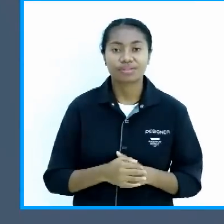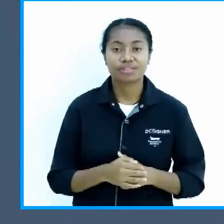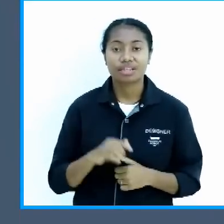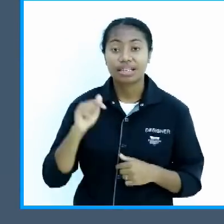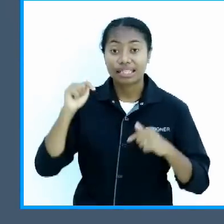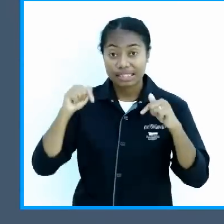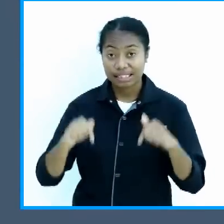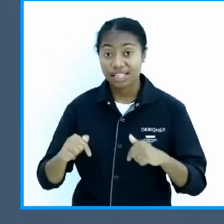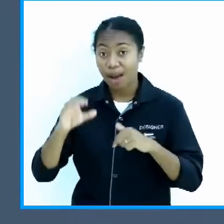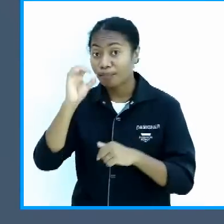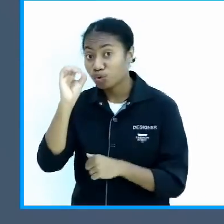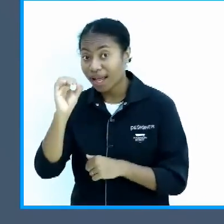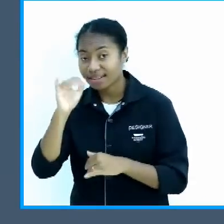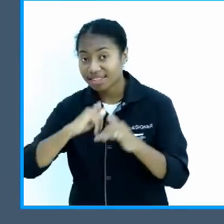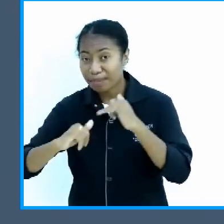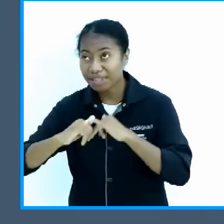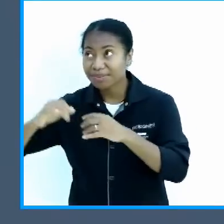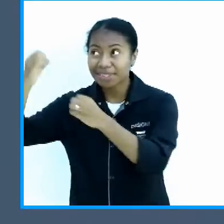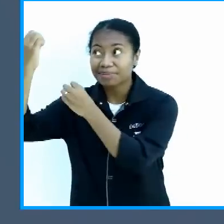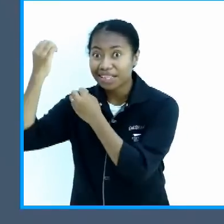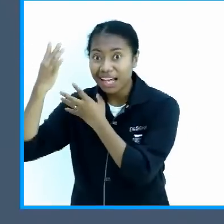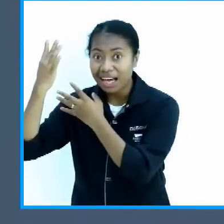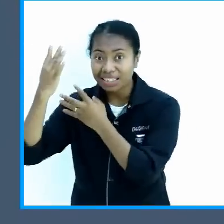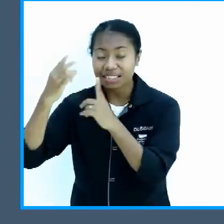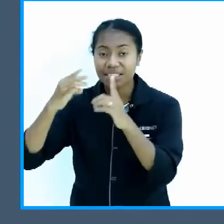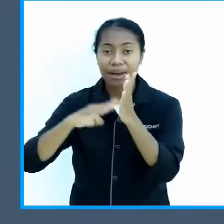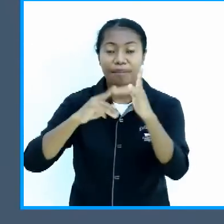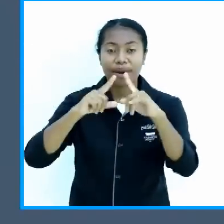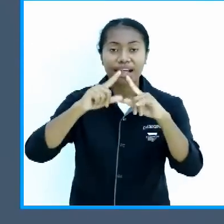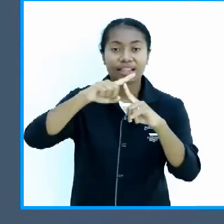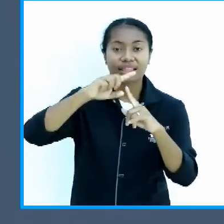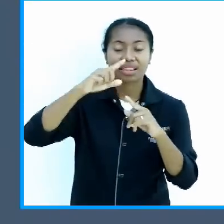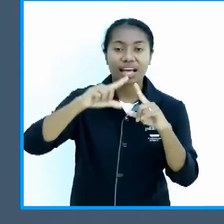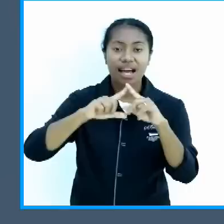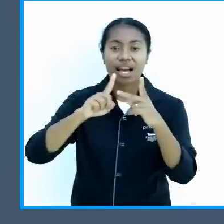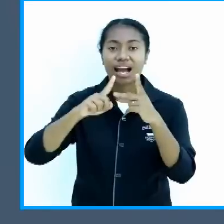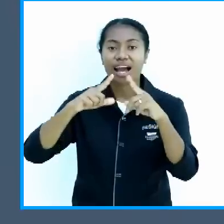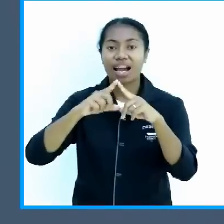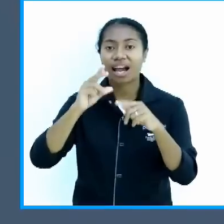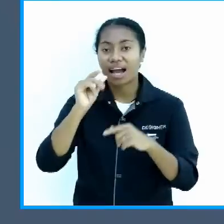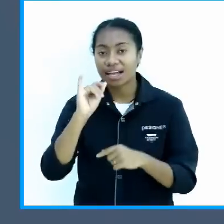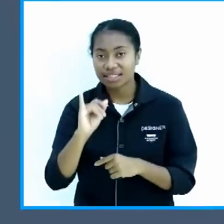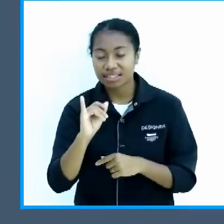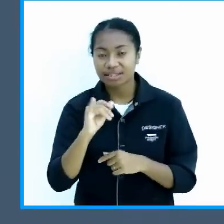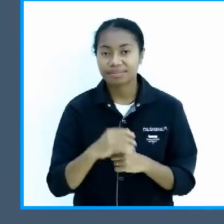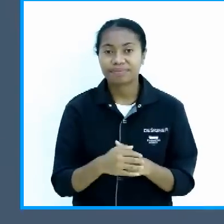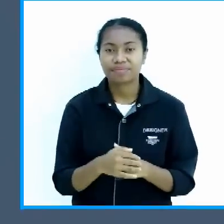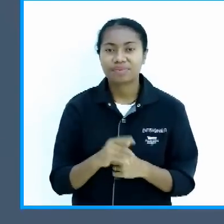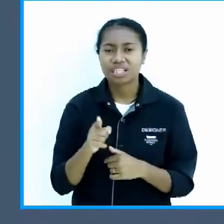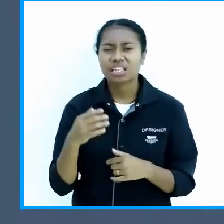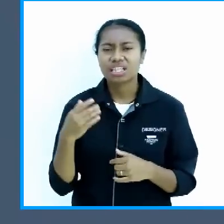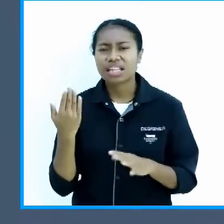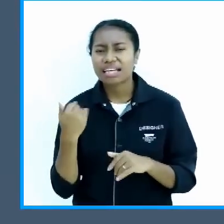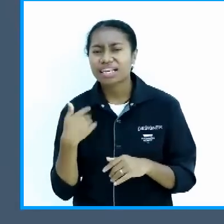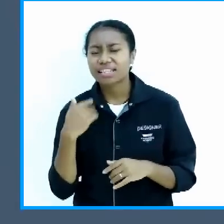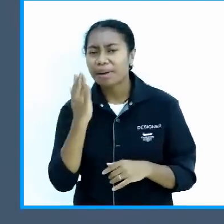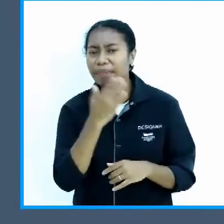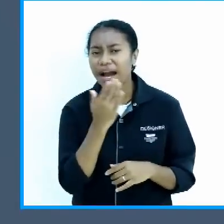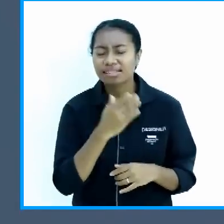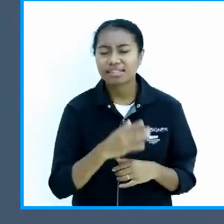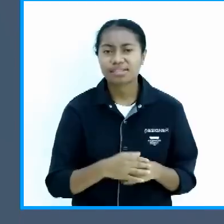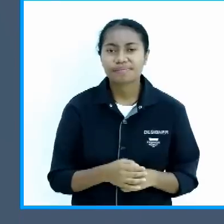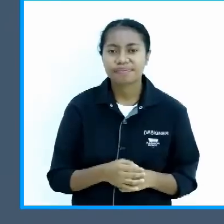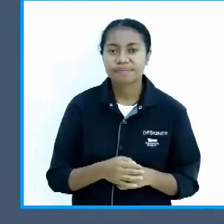seperti matahari itu antigen, kemudian ditangkap tubuh sampai pada ujung itu proses pembentukan antibodi. Ini yang tadi saya bahas cara kerja vaksin.